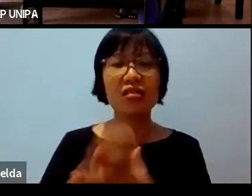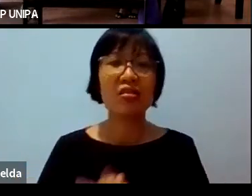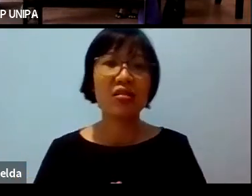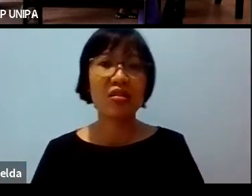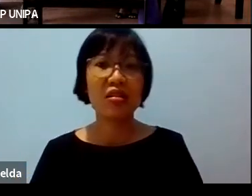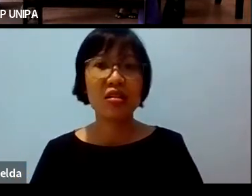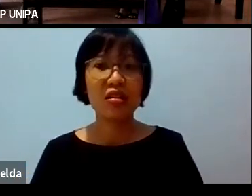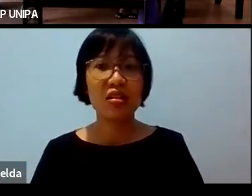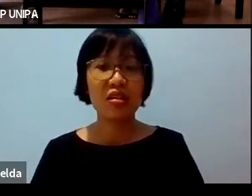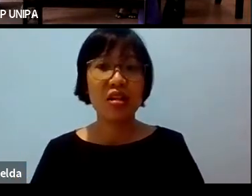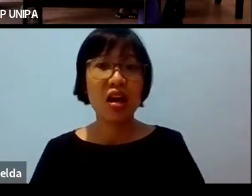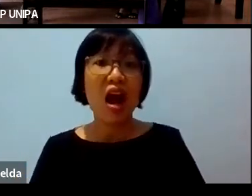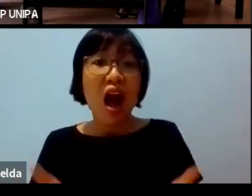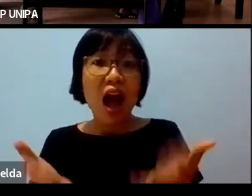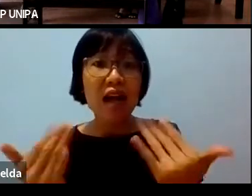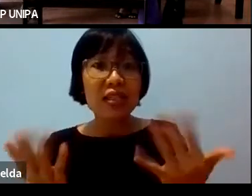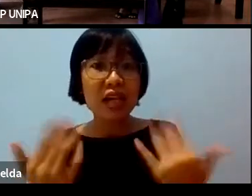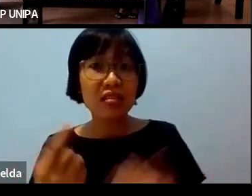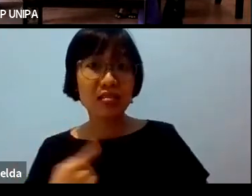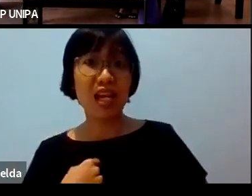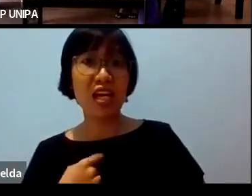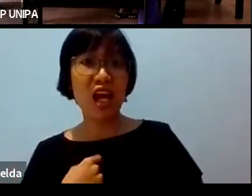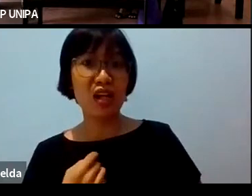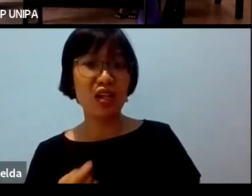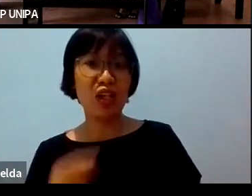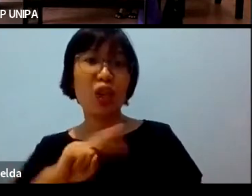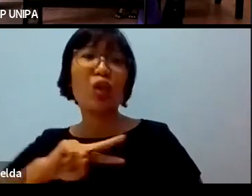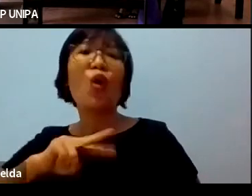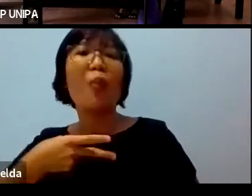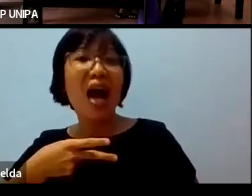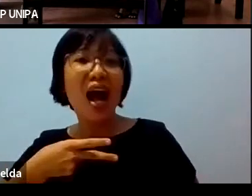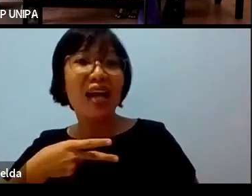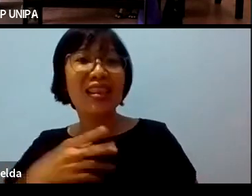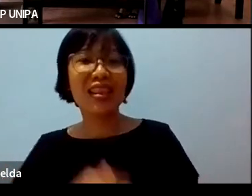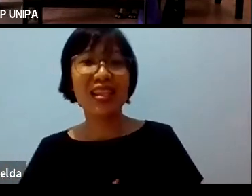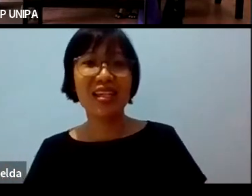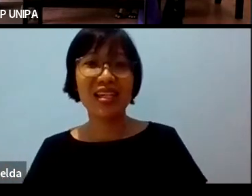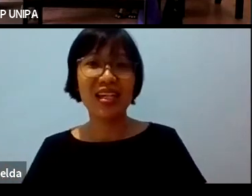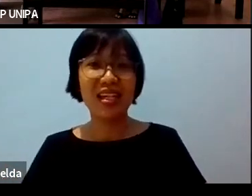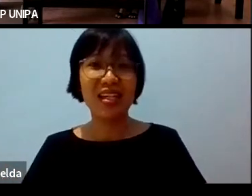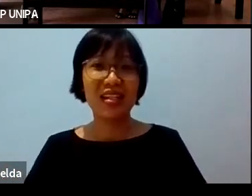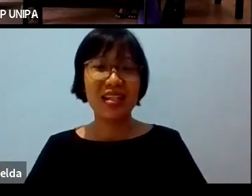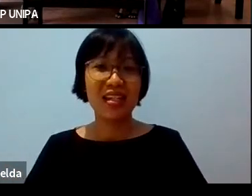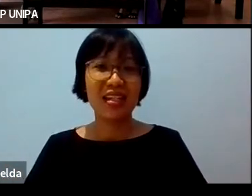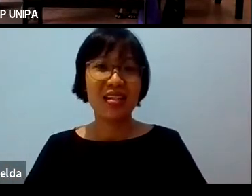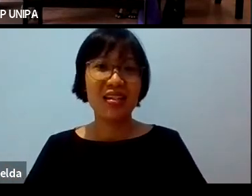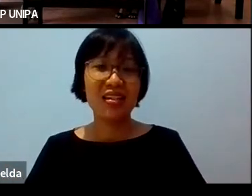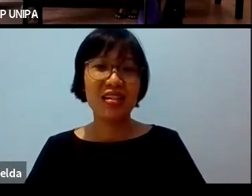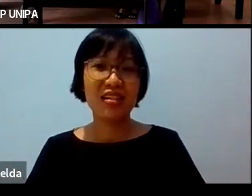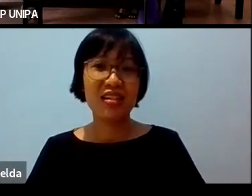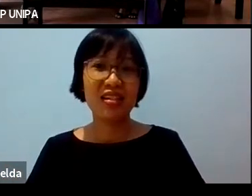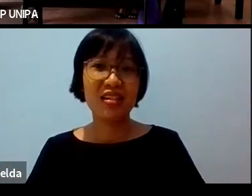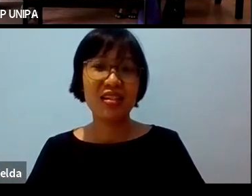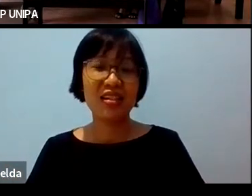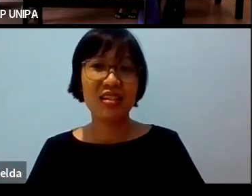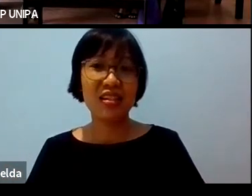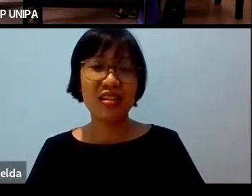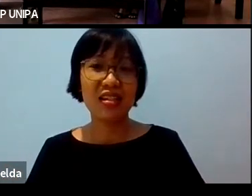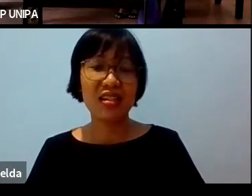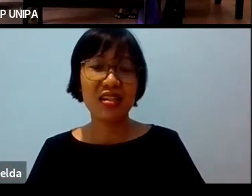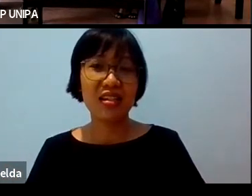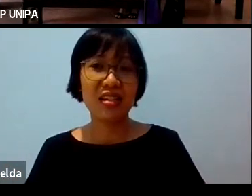untuk ajakan bertobat gitu, takutlah dengan api neraka dan sebagainya, seperti itu ya. Nah, kemudian